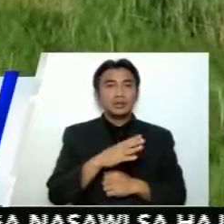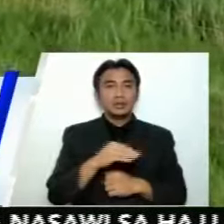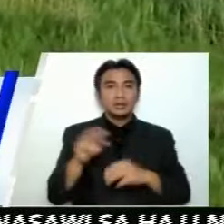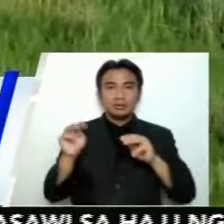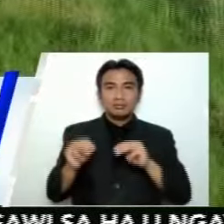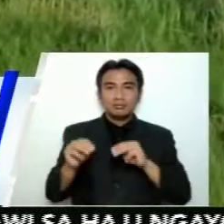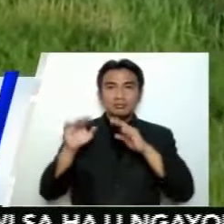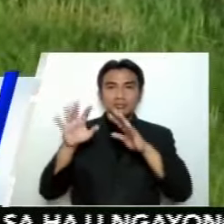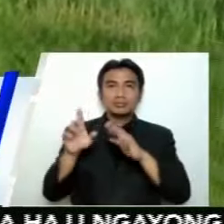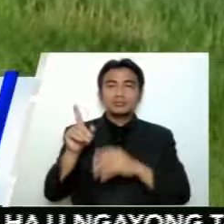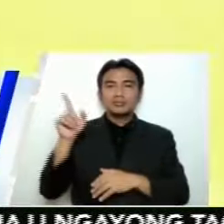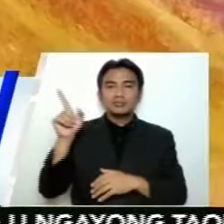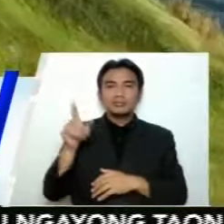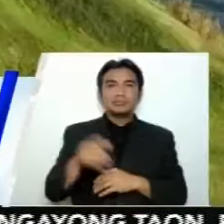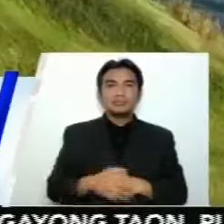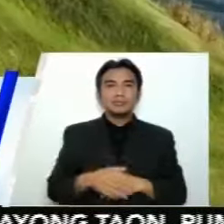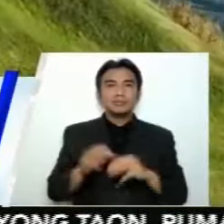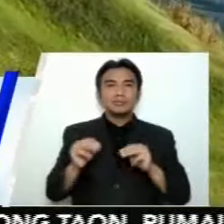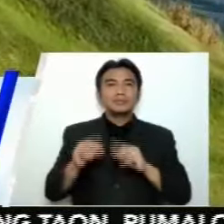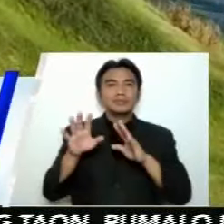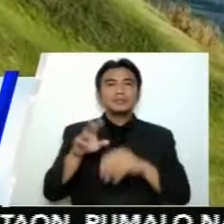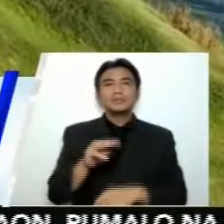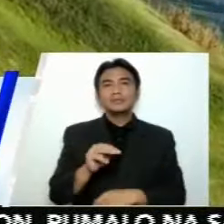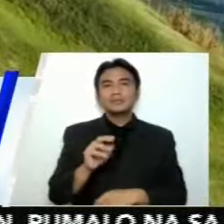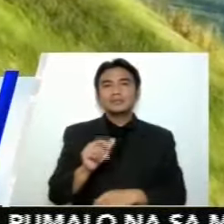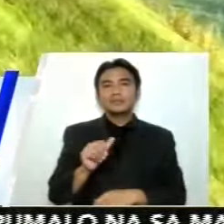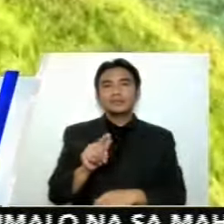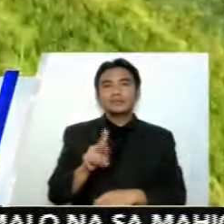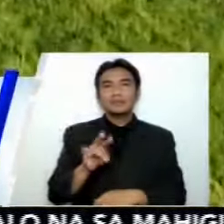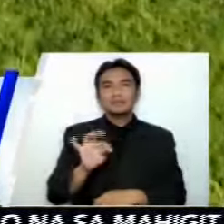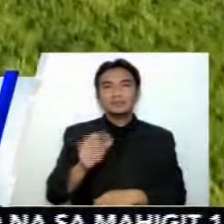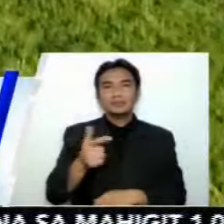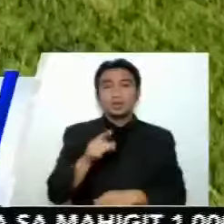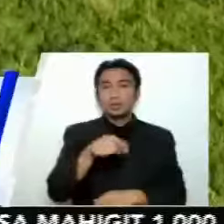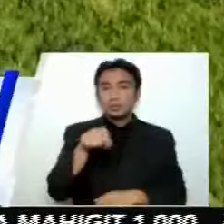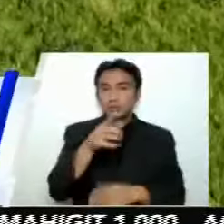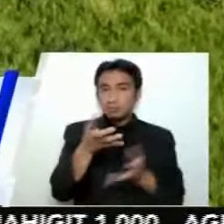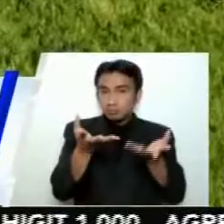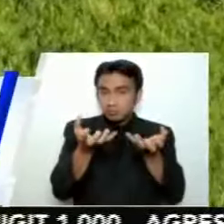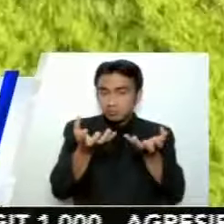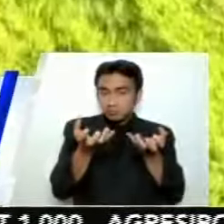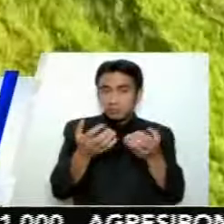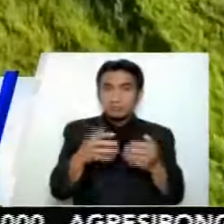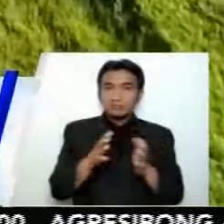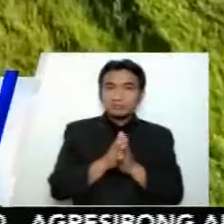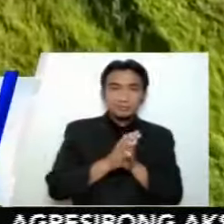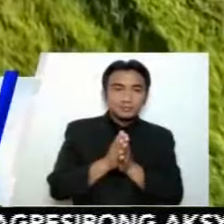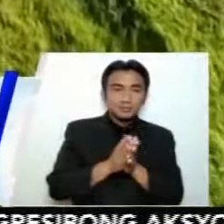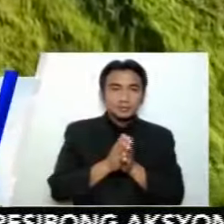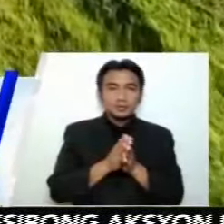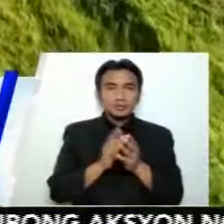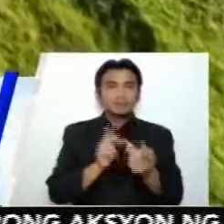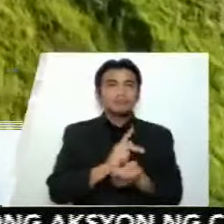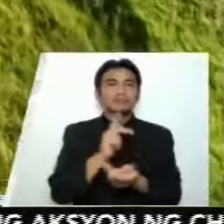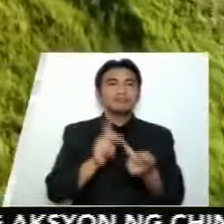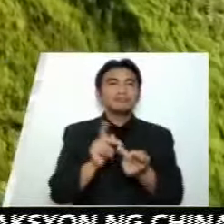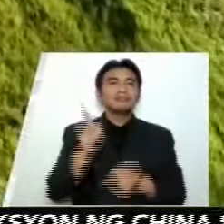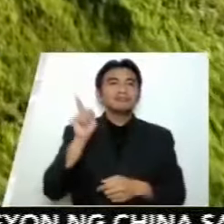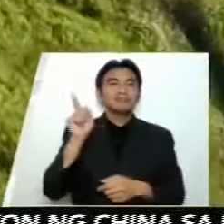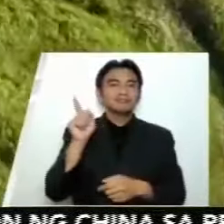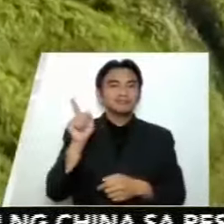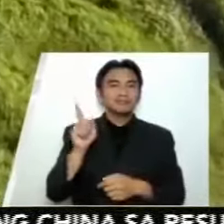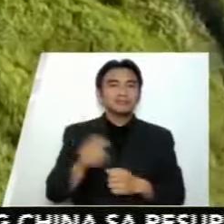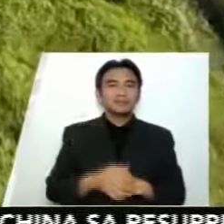Mount makil sa mga nais ng extreme adventure perfect din ang mount kalisungan kung